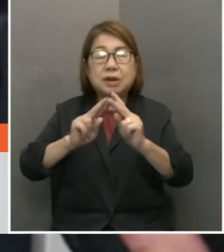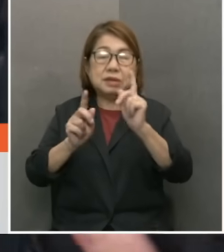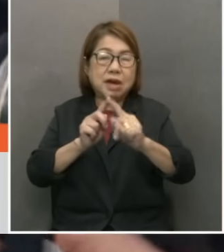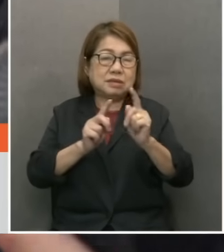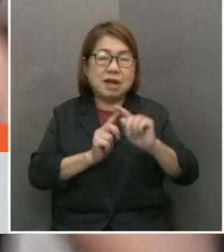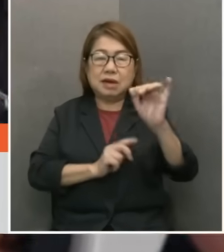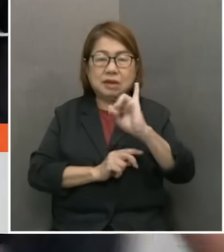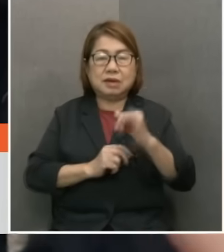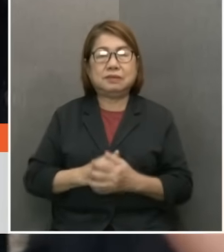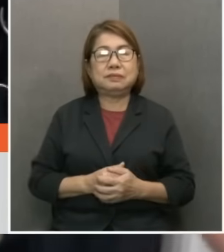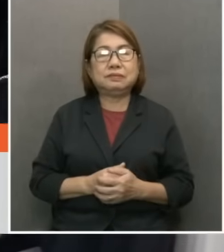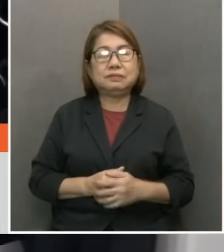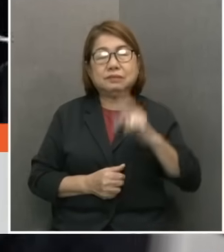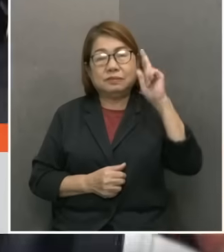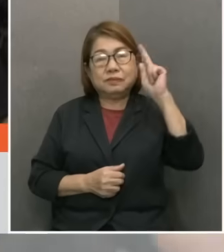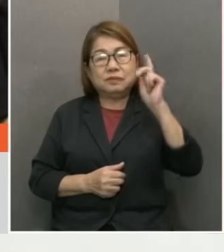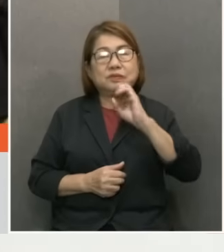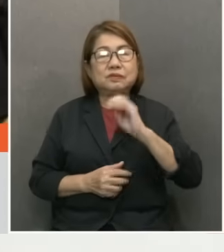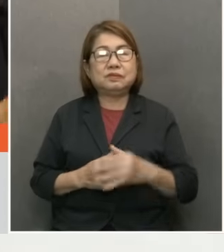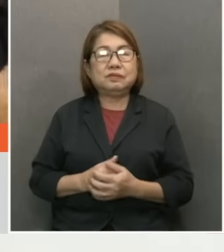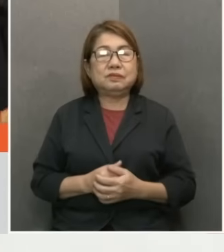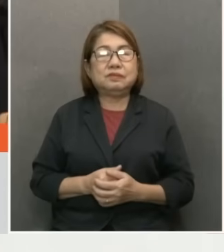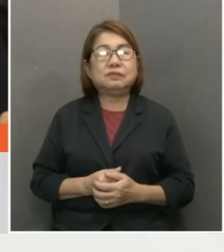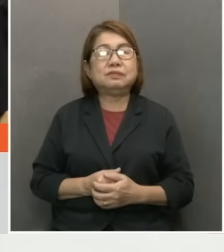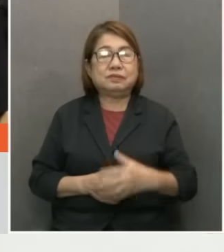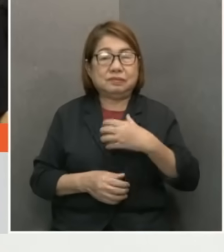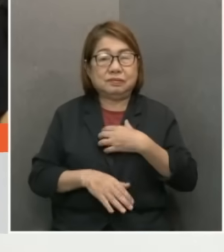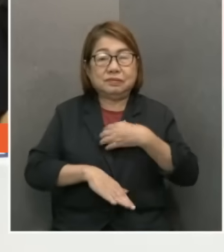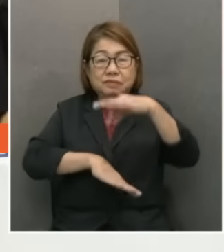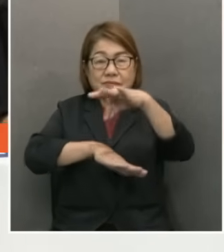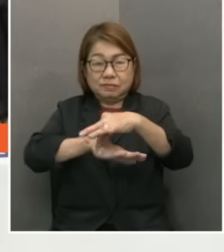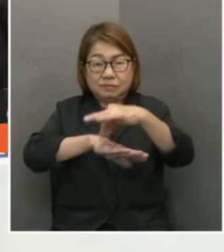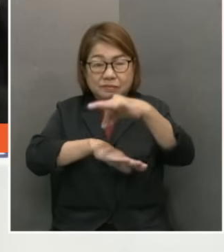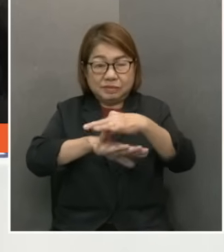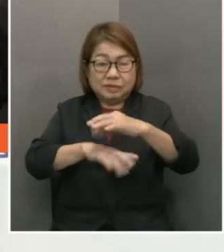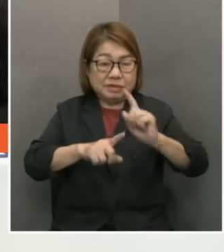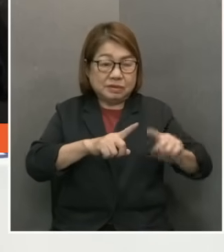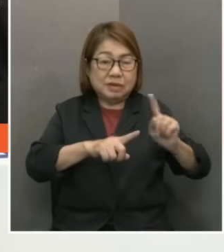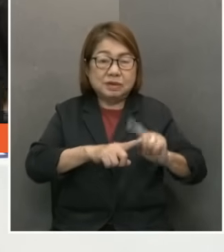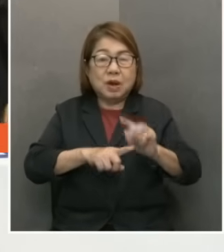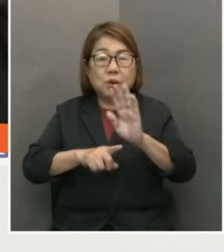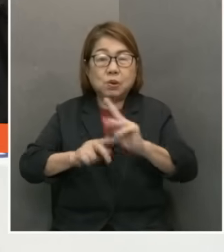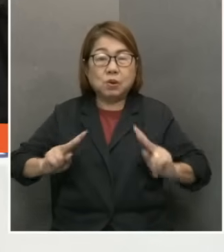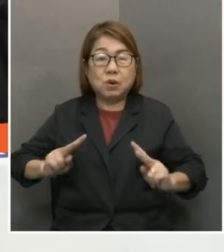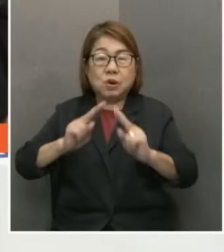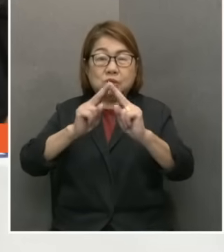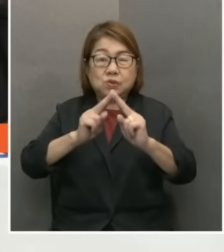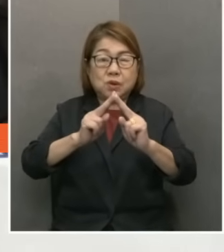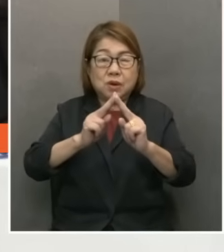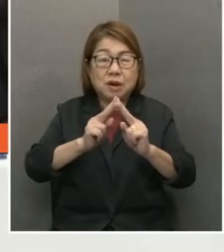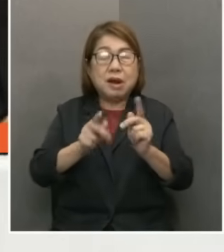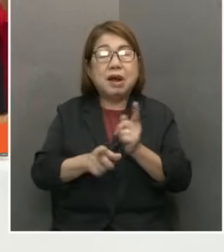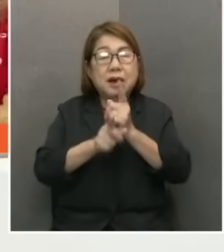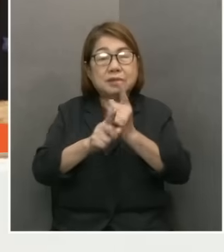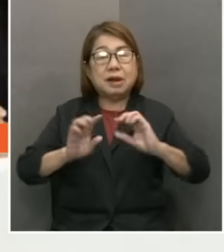ขณะเดียวกันค่ะมีรายงานความเคลื่อนไหวในการจัดวางคนดำรงตำแหน่งในคณะรัฐมนตรีของรัฐบาลชุดใหม่ก็